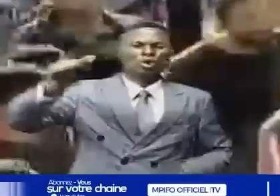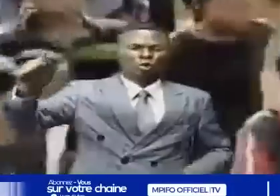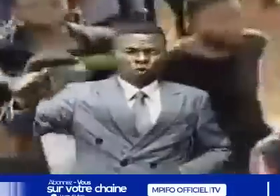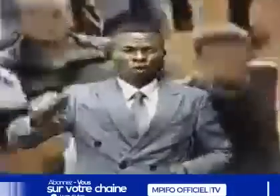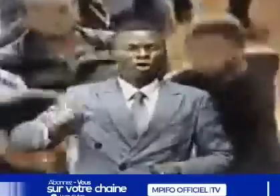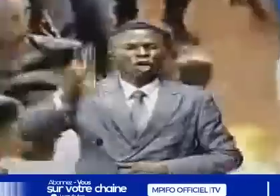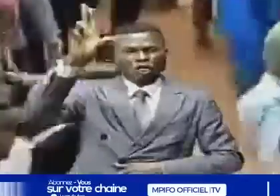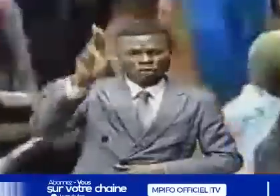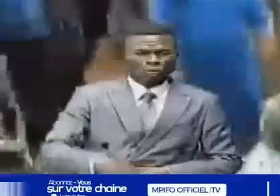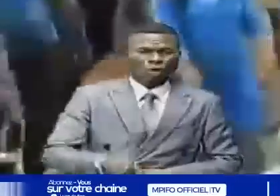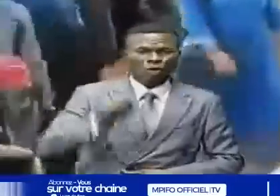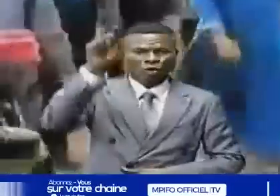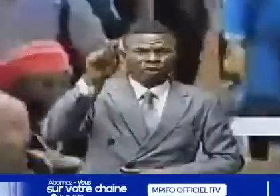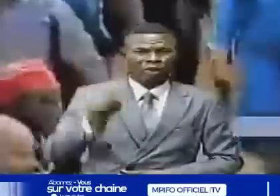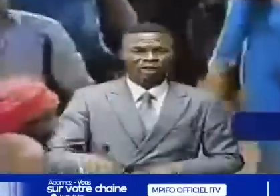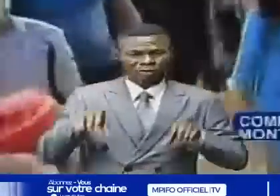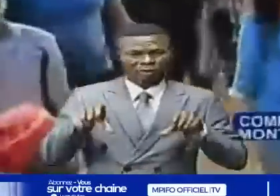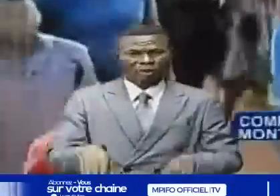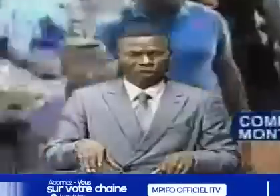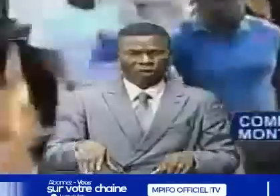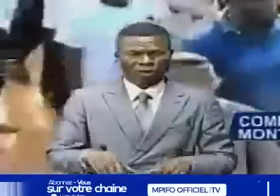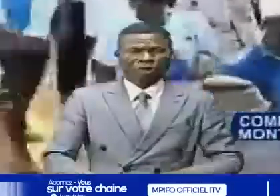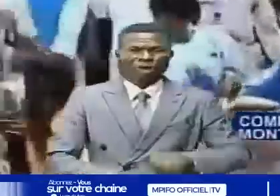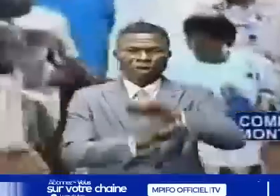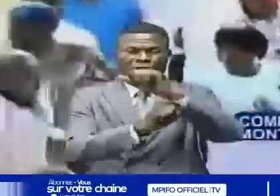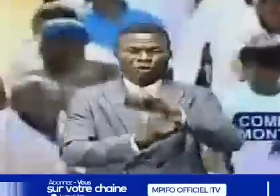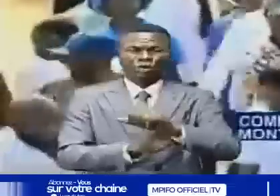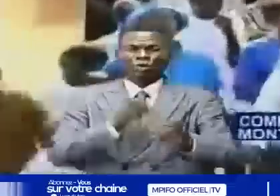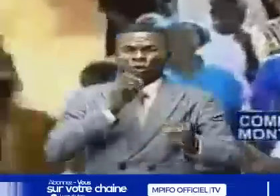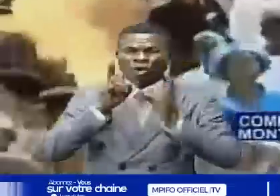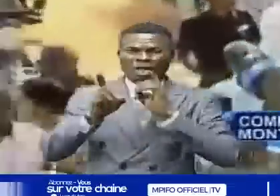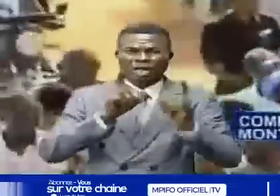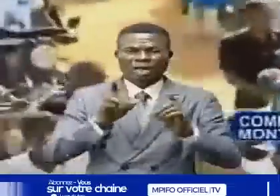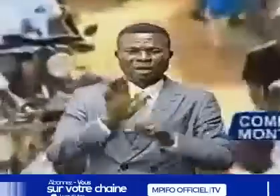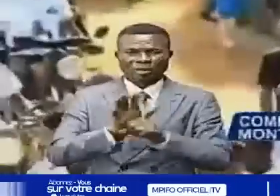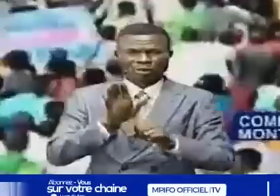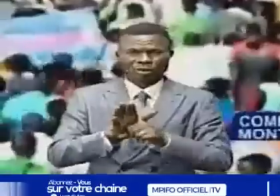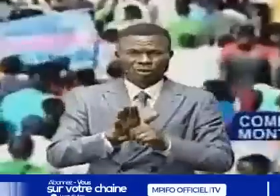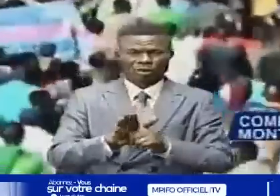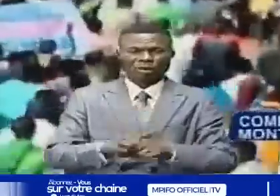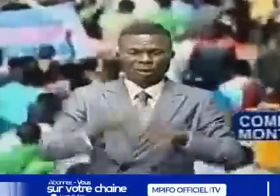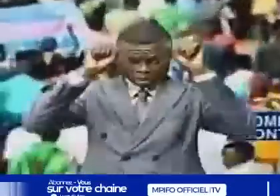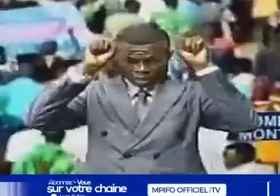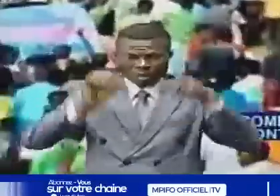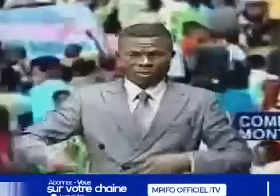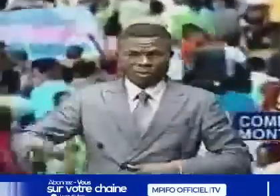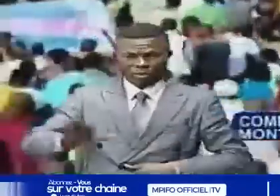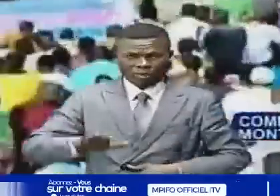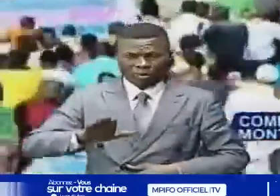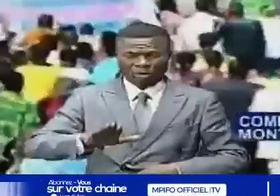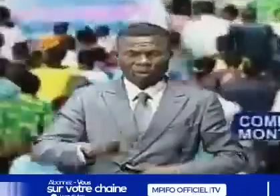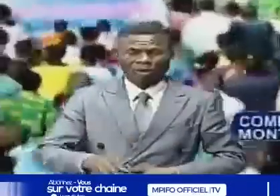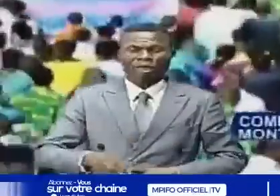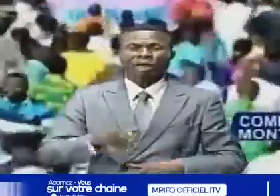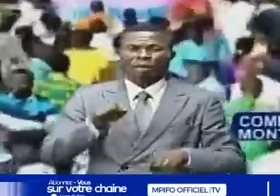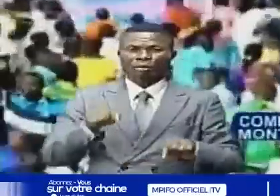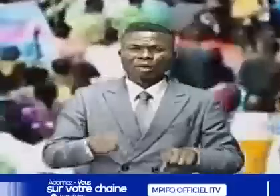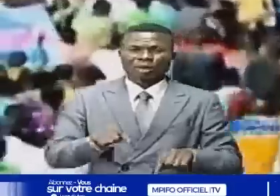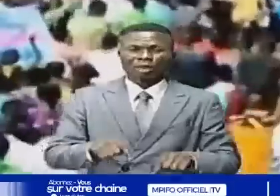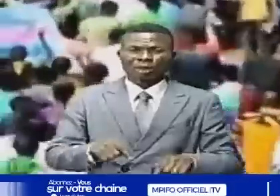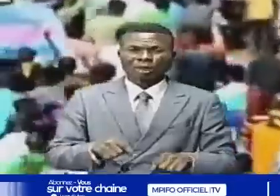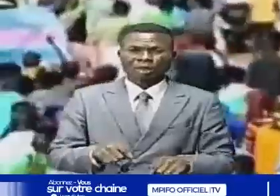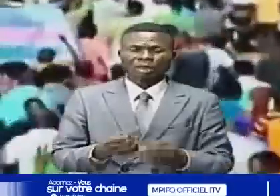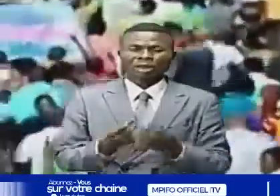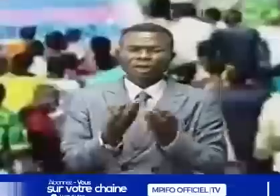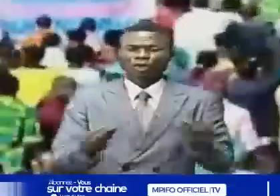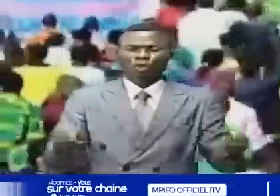non à la balkanisation et soutenir la diplomatie agissante du garant de la nation qui porte à ce jour des